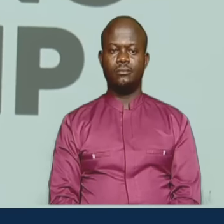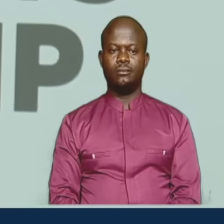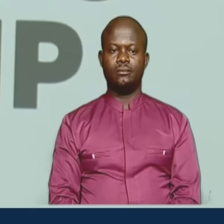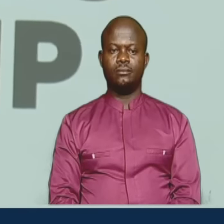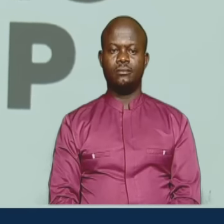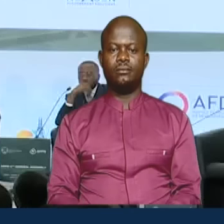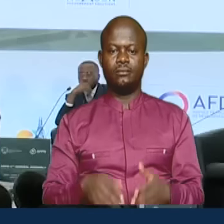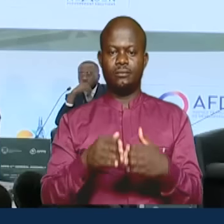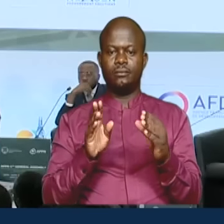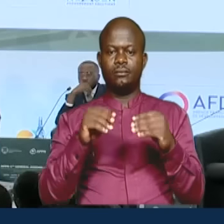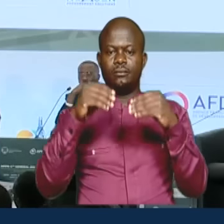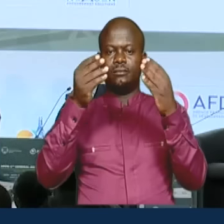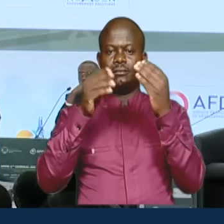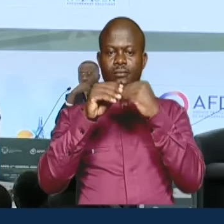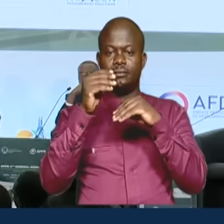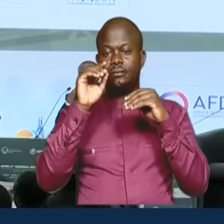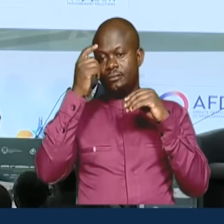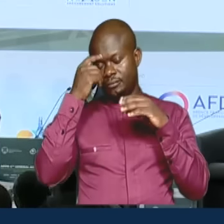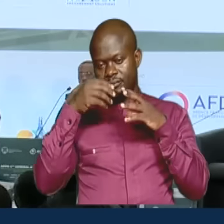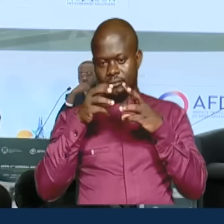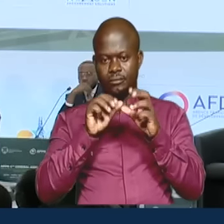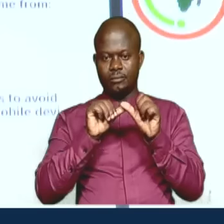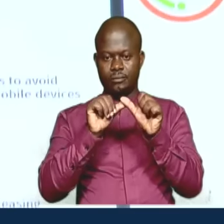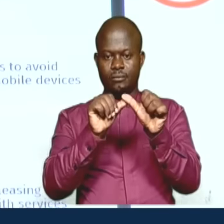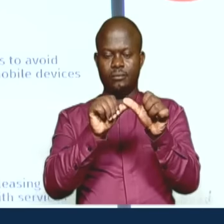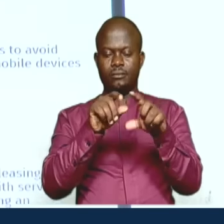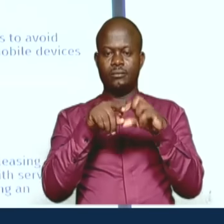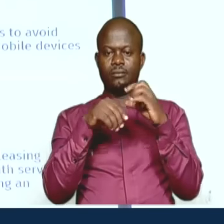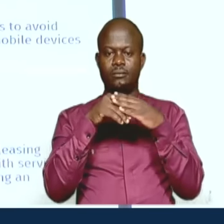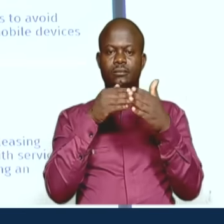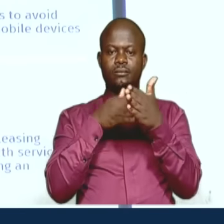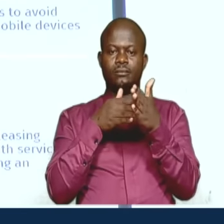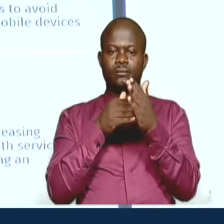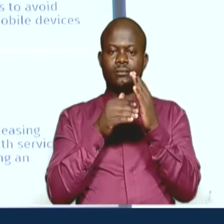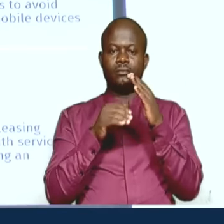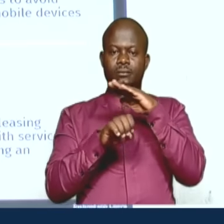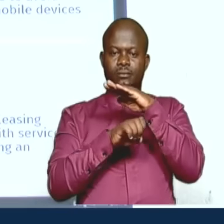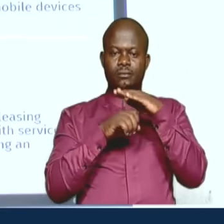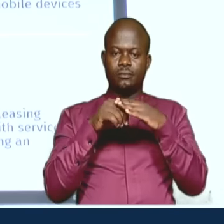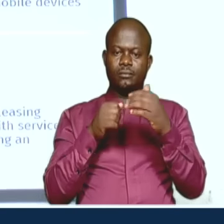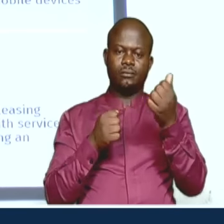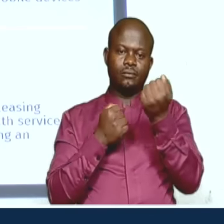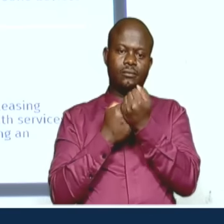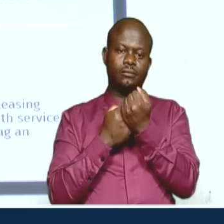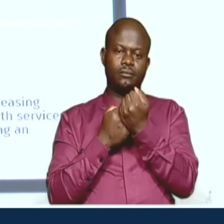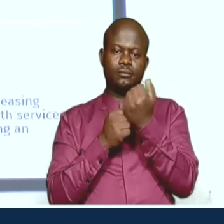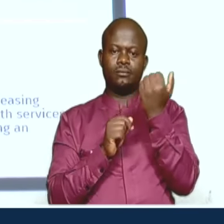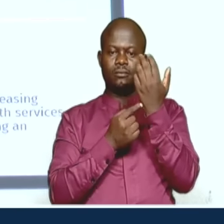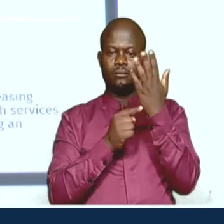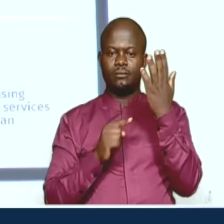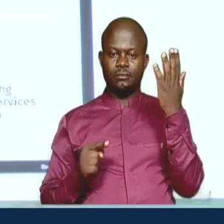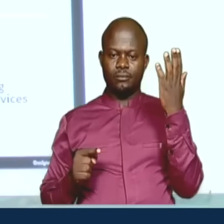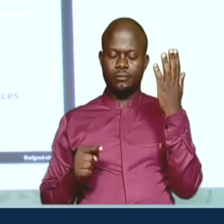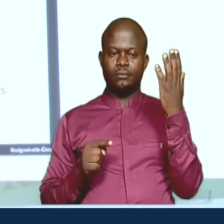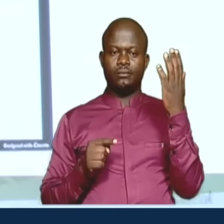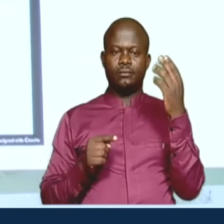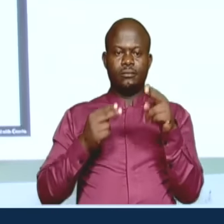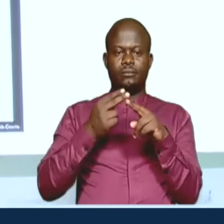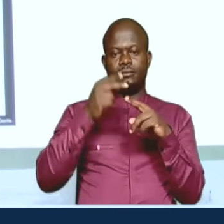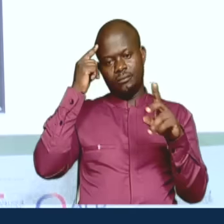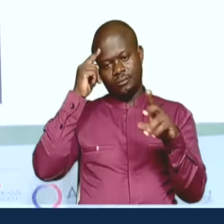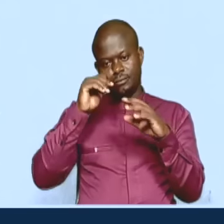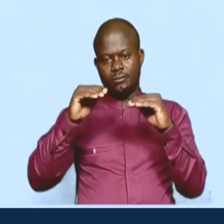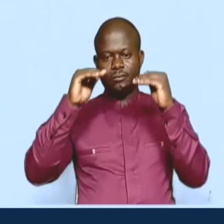Gutanga amasoko ya leta mu buryo burambye hashingiwe ku masoko atabangamira ibidukikije no gushyigikira ikoranabuhanga rizwi mu ntego nyamukuru